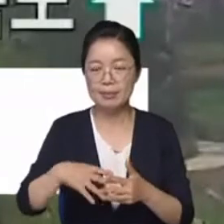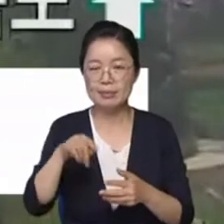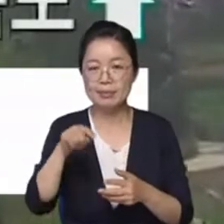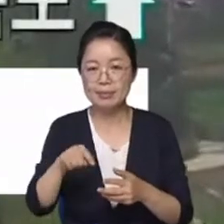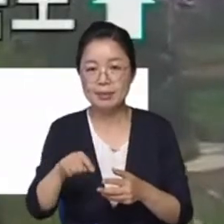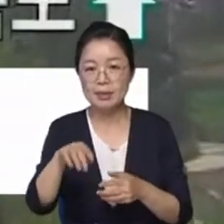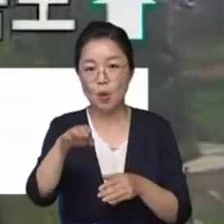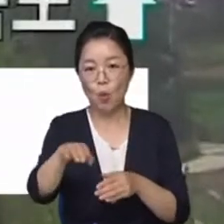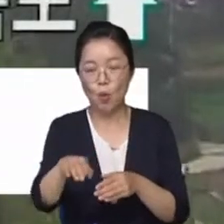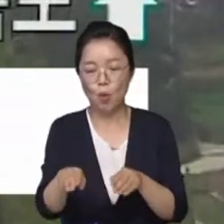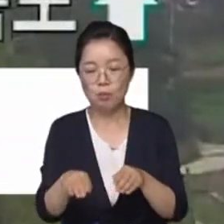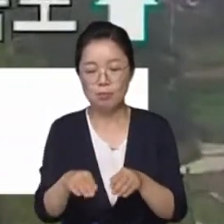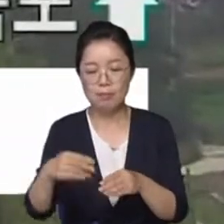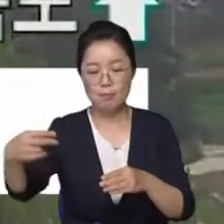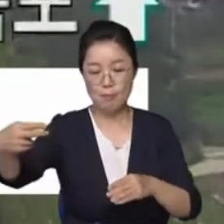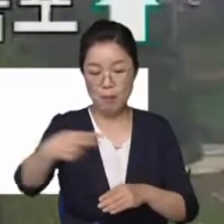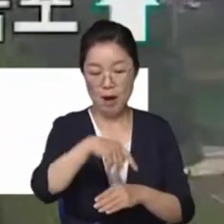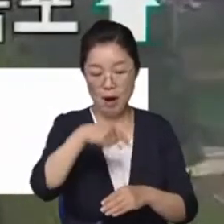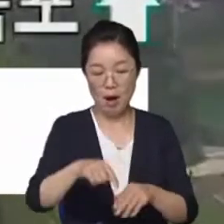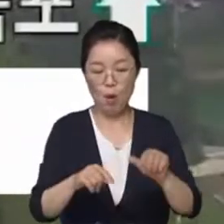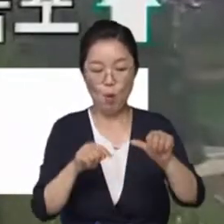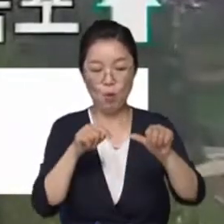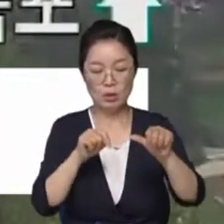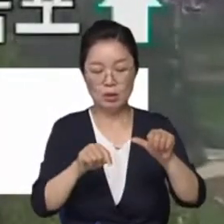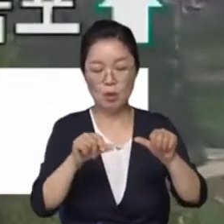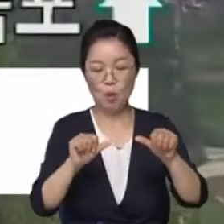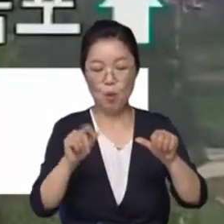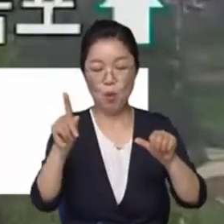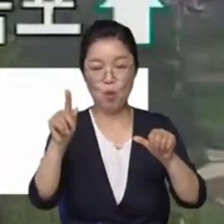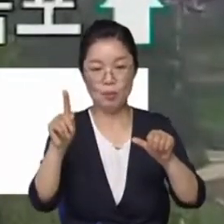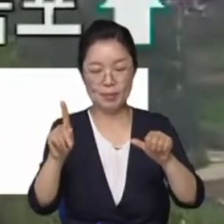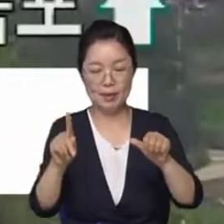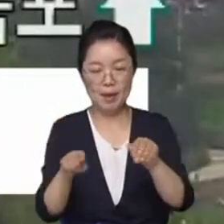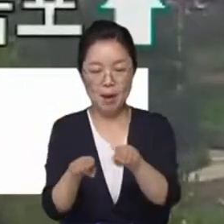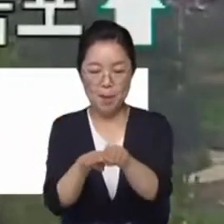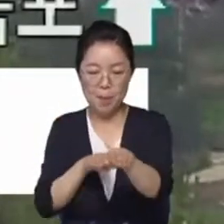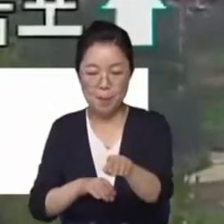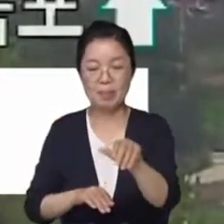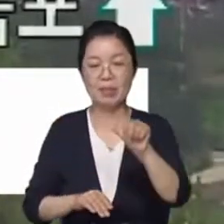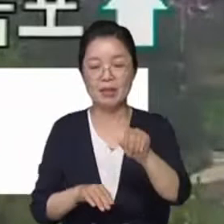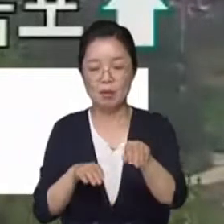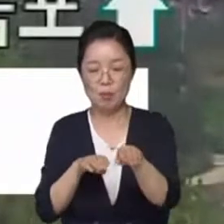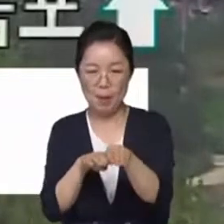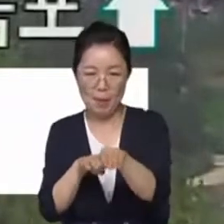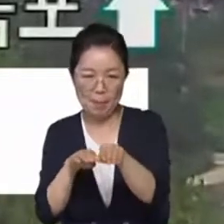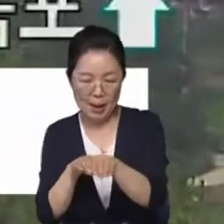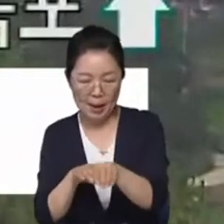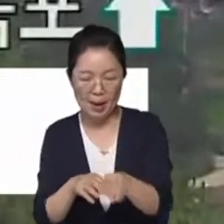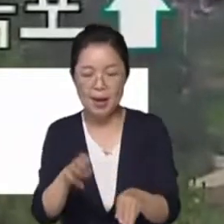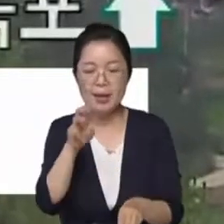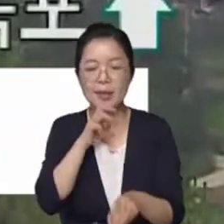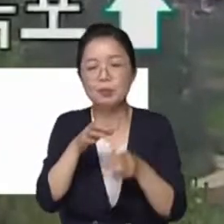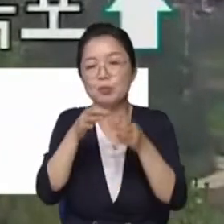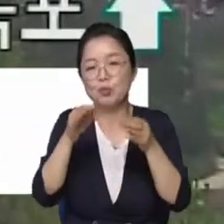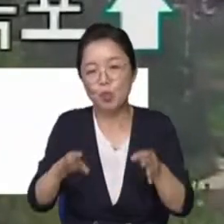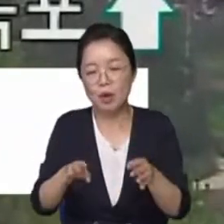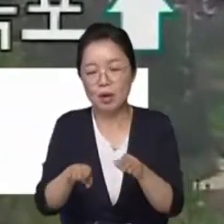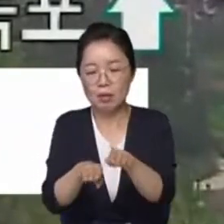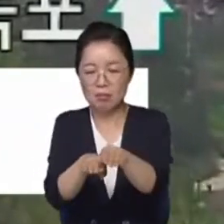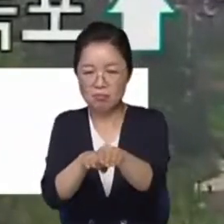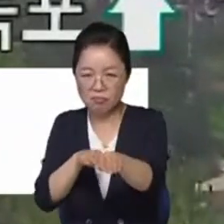무안군 서해안고속도로 하행선 5.5km 지점에서 차량 5대가 추돌해 30분가량 교통정체가